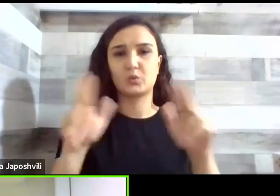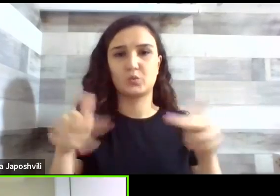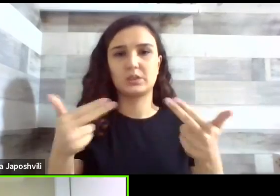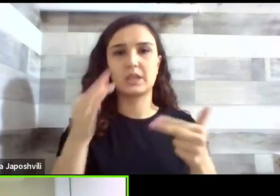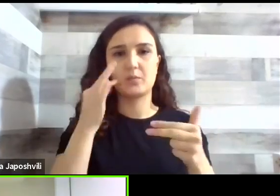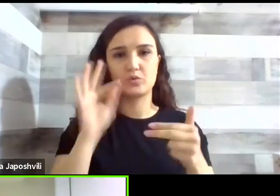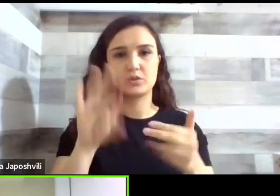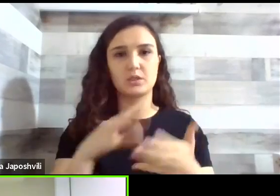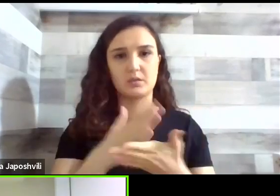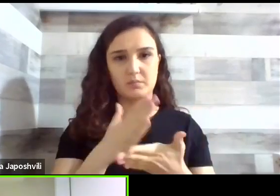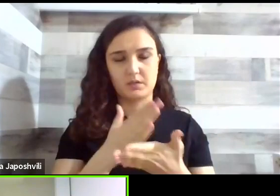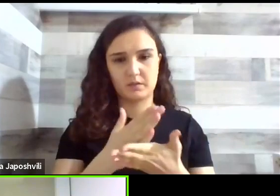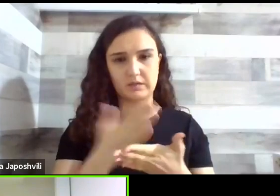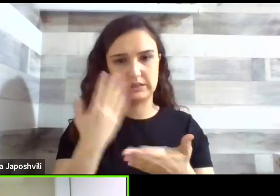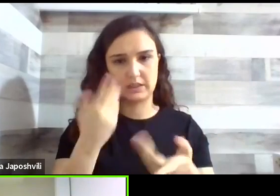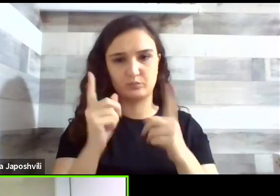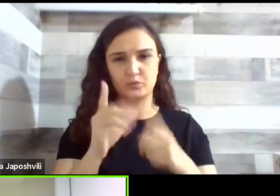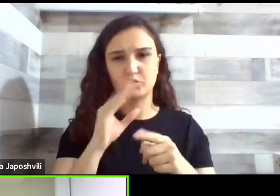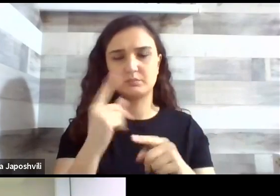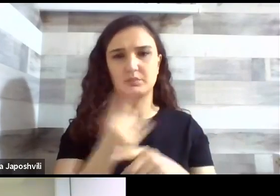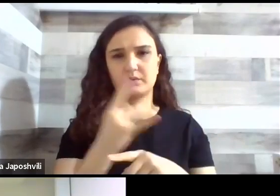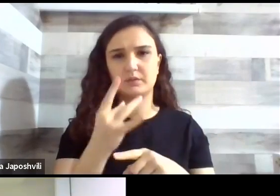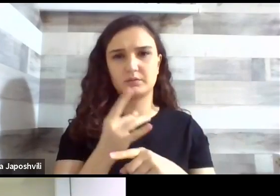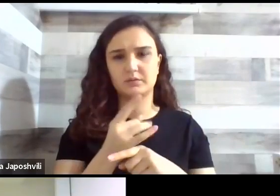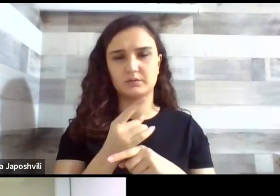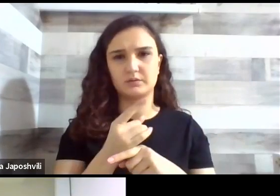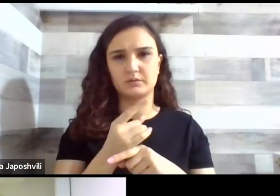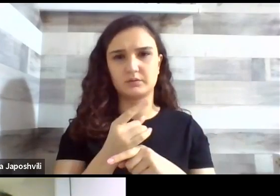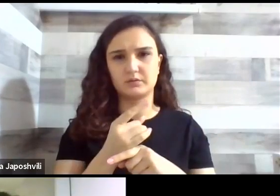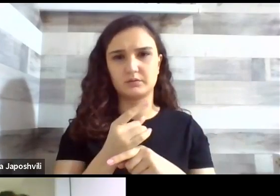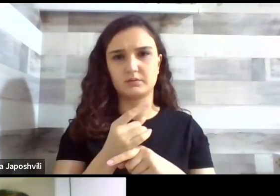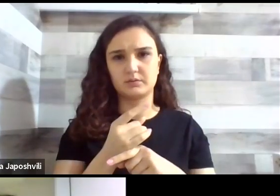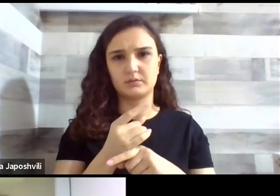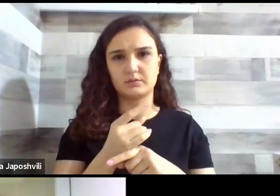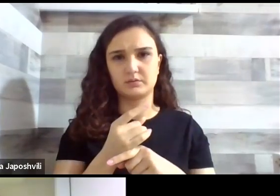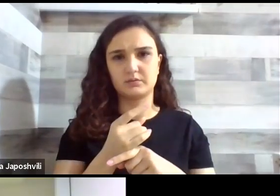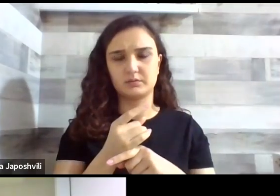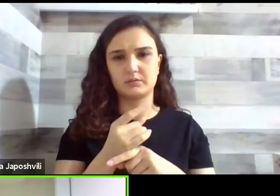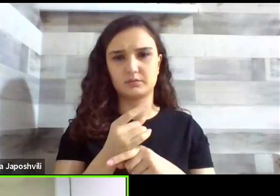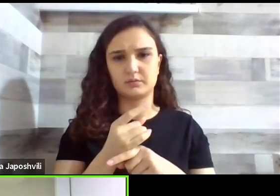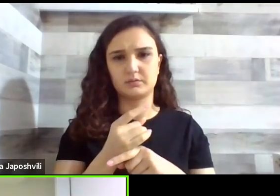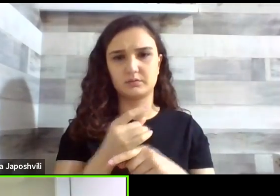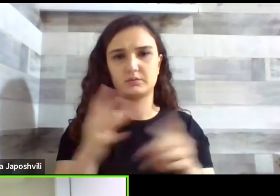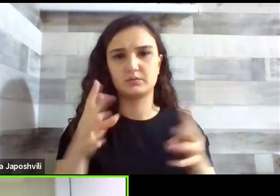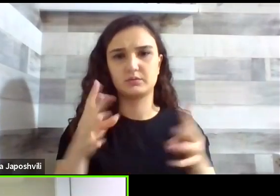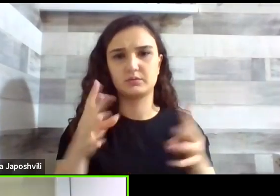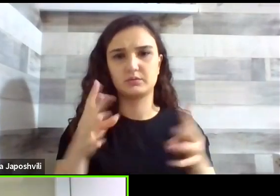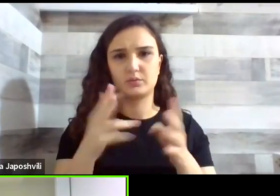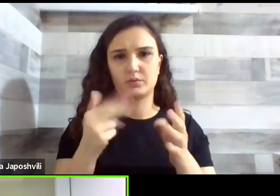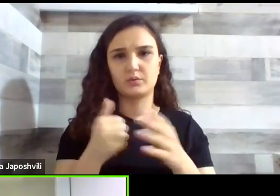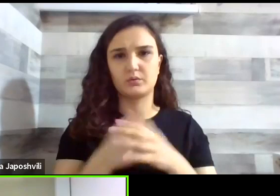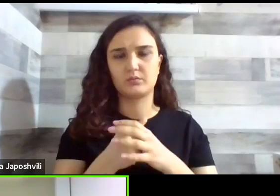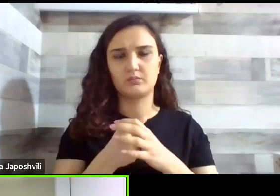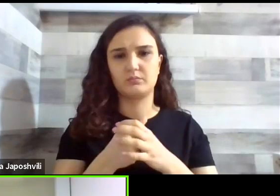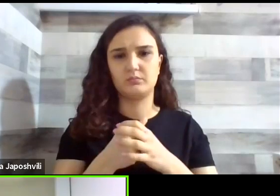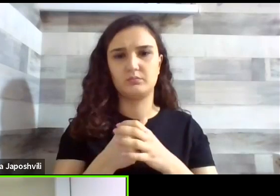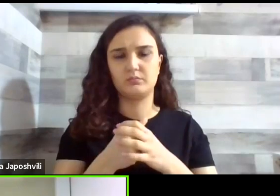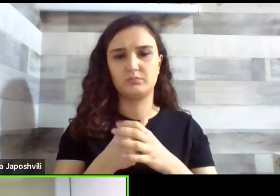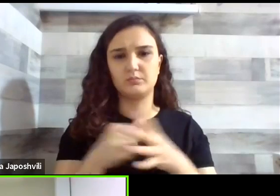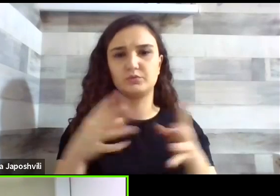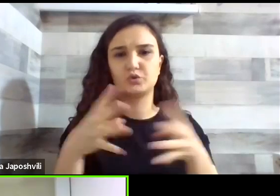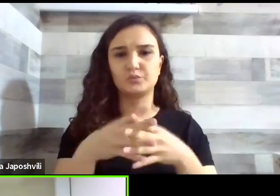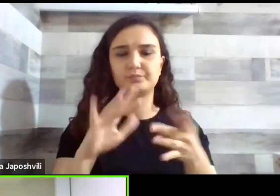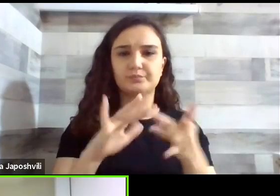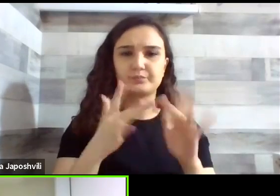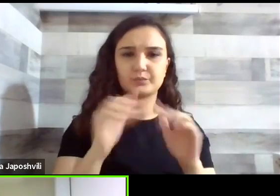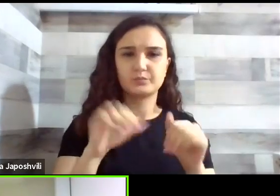გვაქვს ინამდვილეში, იმიტომ რომ შესაძაც პირველად შეიძლება თქვა ჰიბრიდულში გულისხმობთ როგორ, ხო, ა შერეული, ასე ვთქვა, ხო, და ეს შერეული შეიძლება